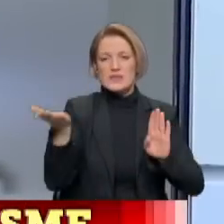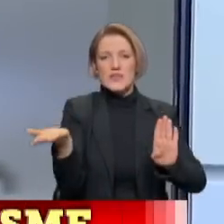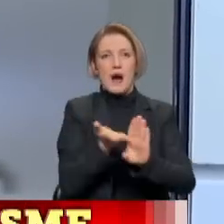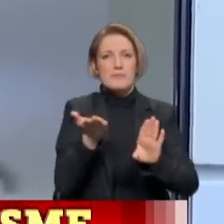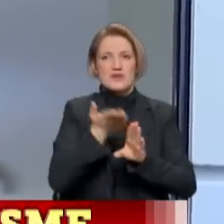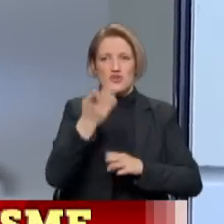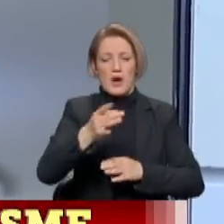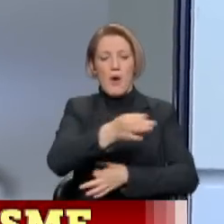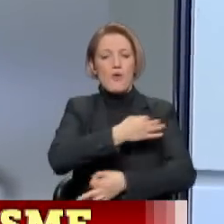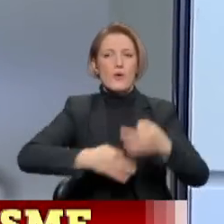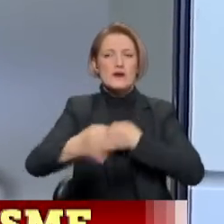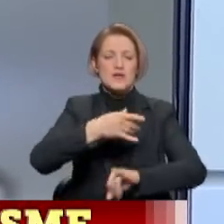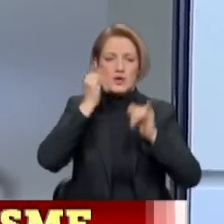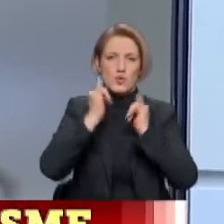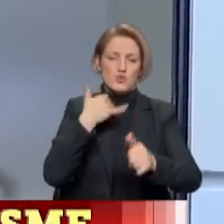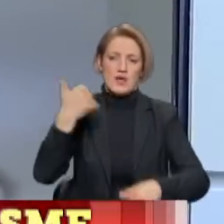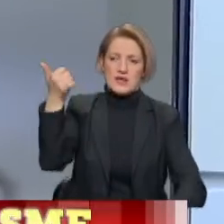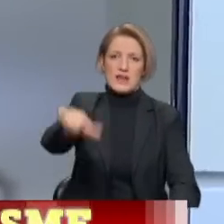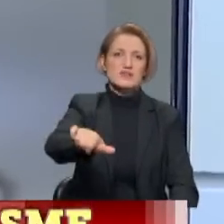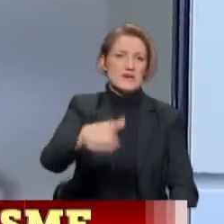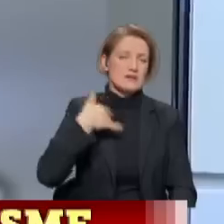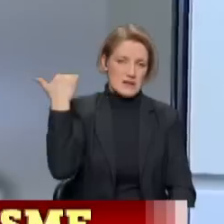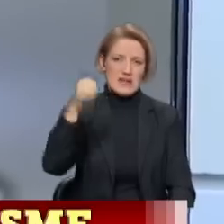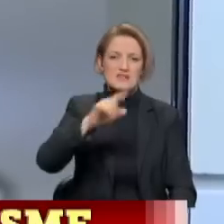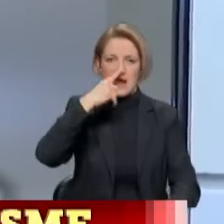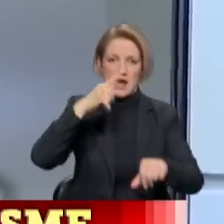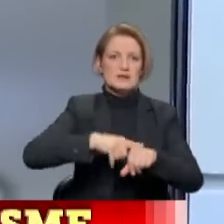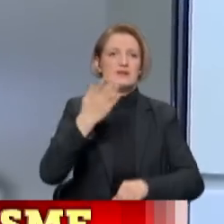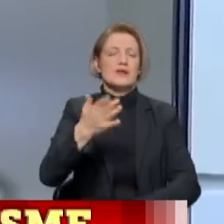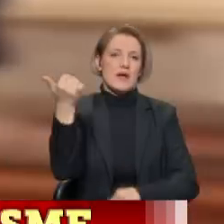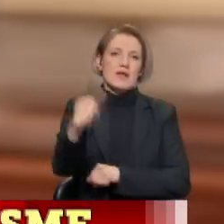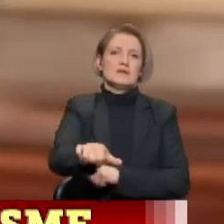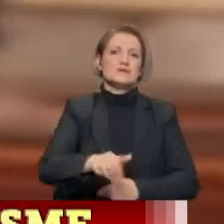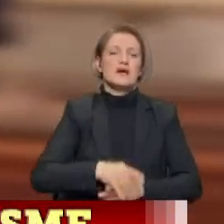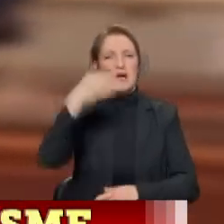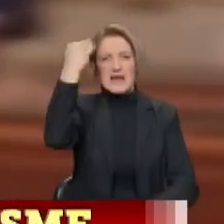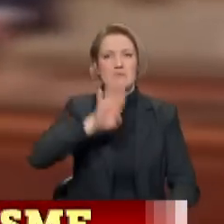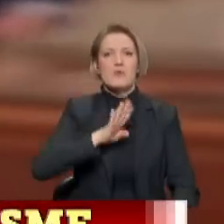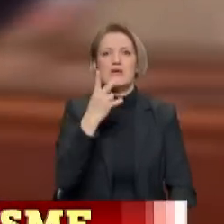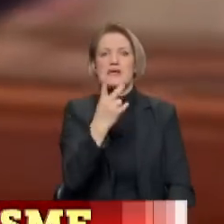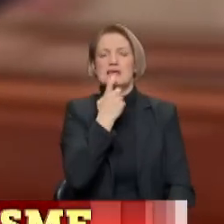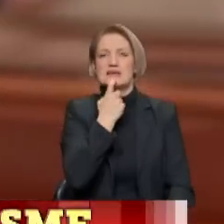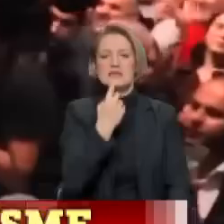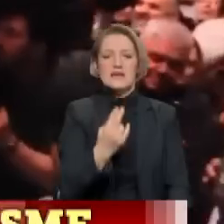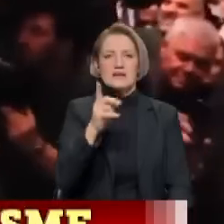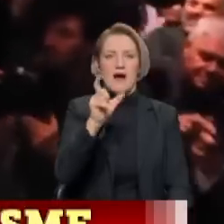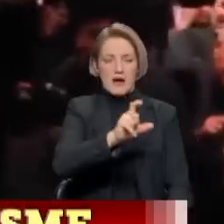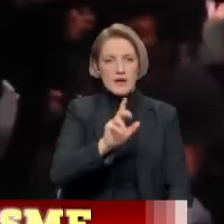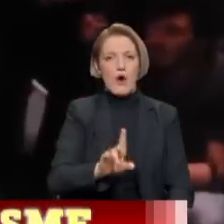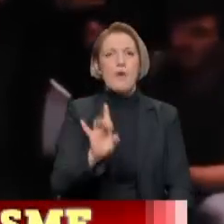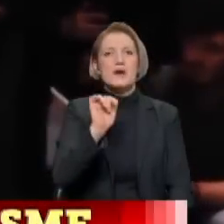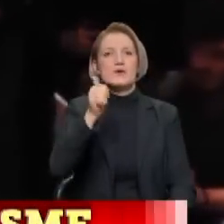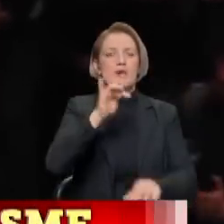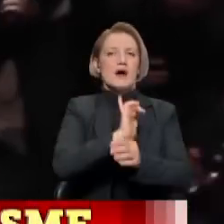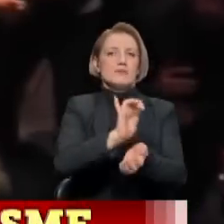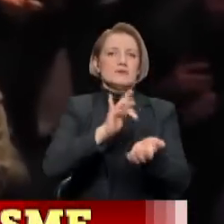darbeci, organize kötülüğü yeneceğiz. Yeneceğiz, emin olun. Yeneceğiz. İmamoğlu'na 2 yıl 7 ay 15 gün hapis